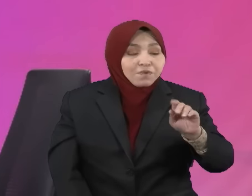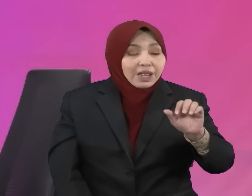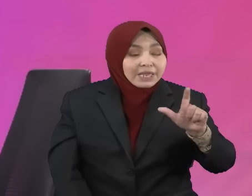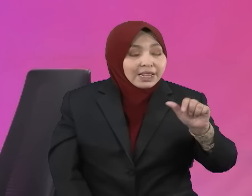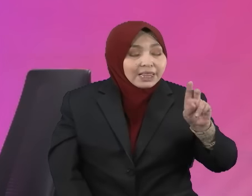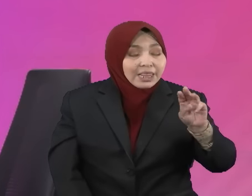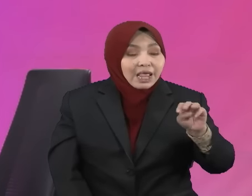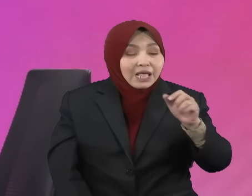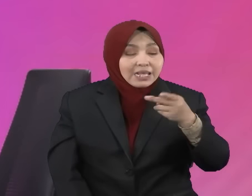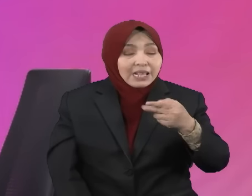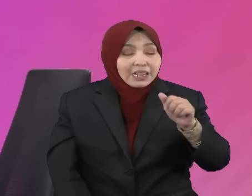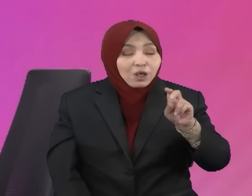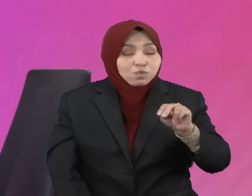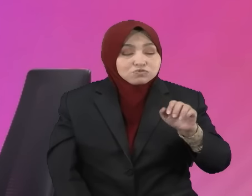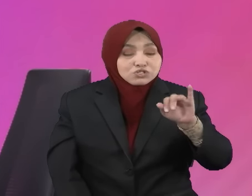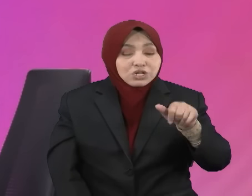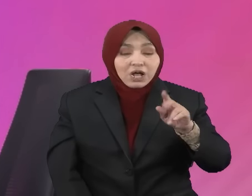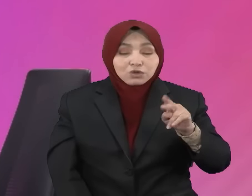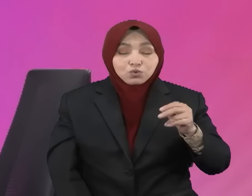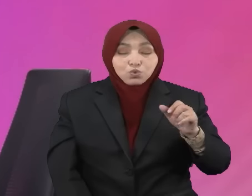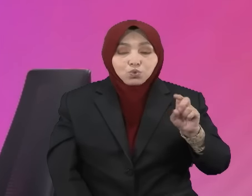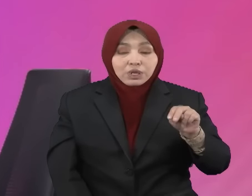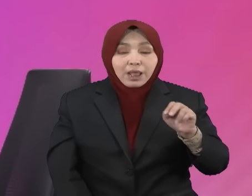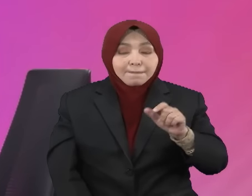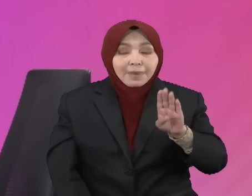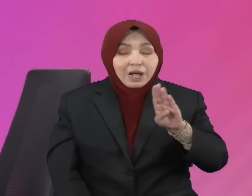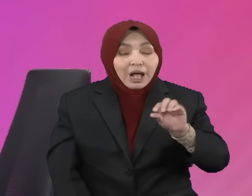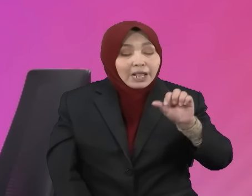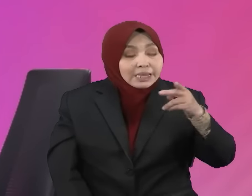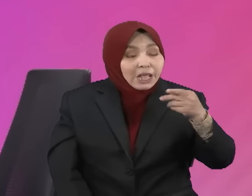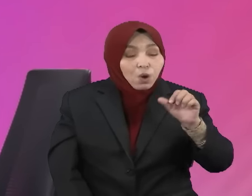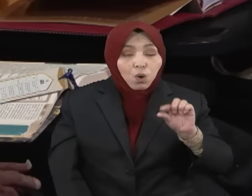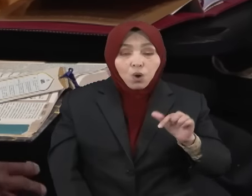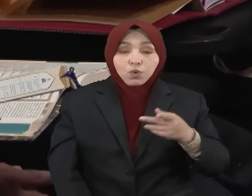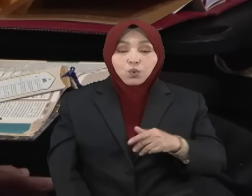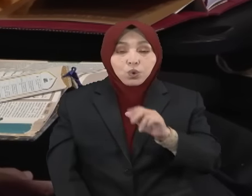falillahil hujjatul balighah.